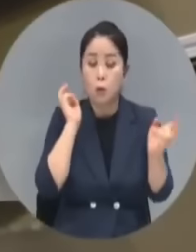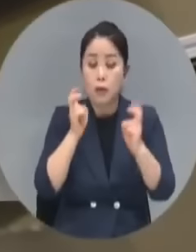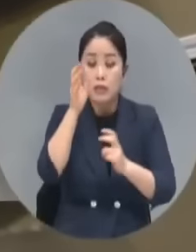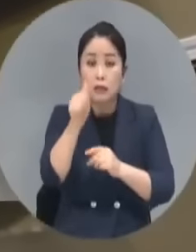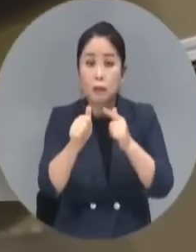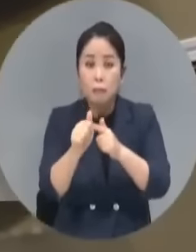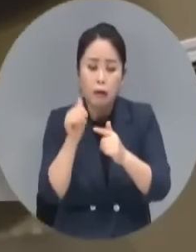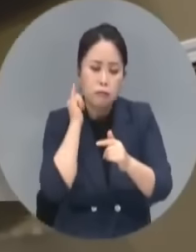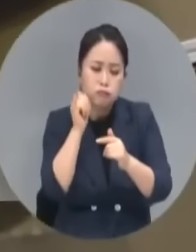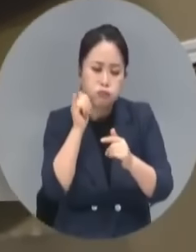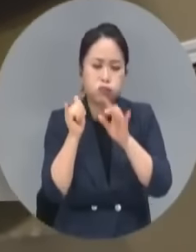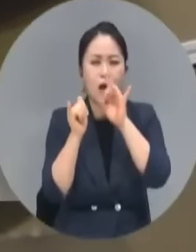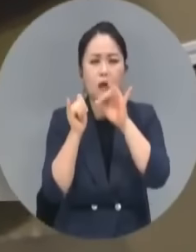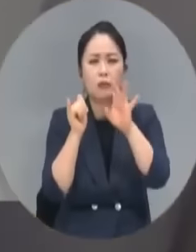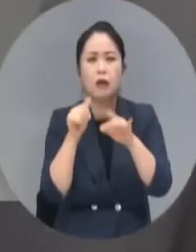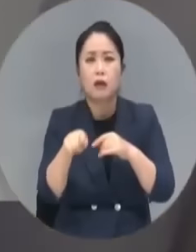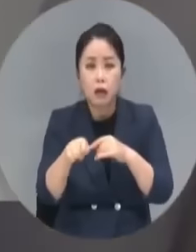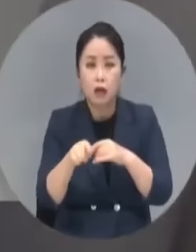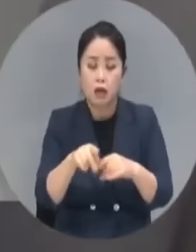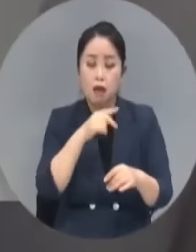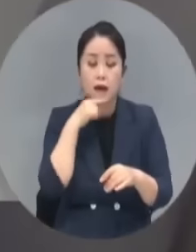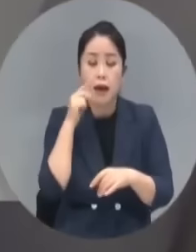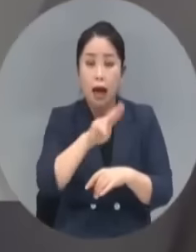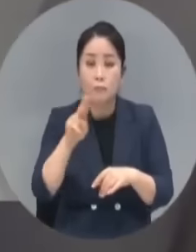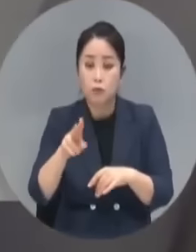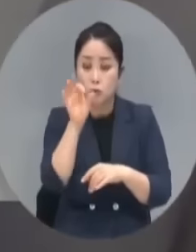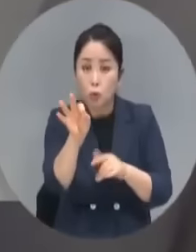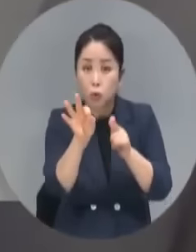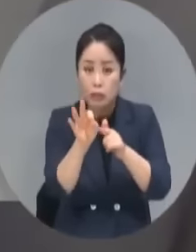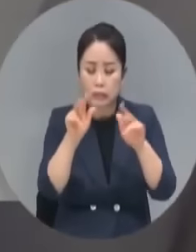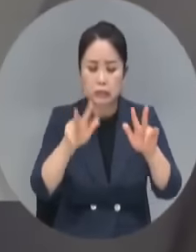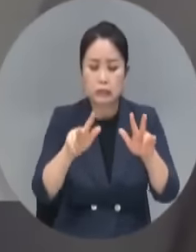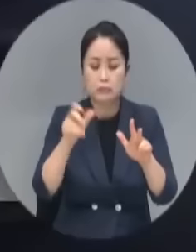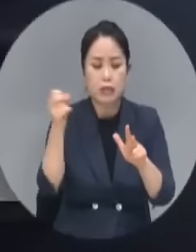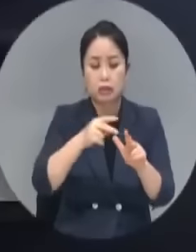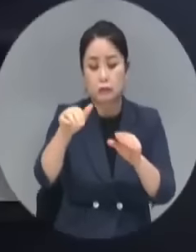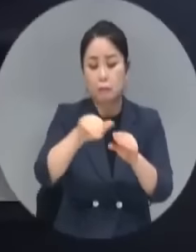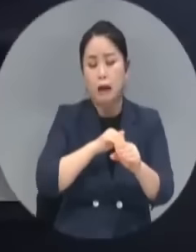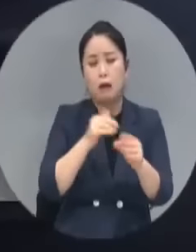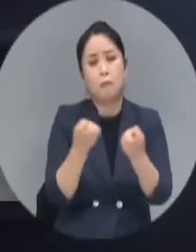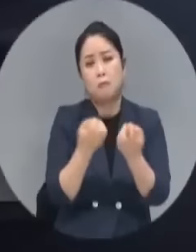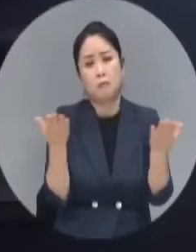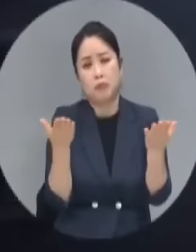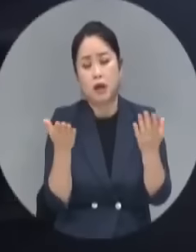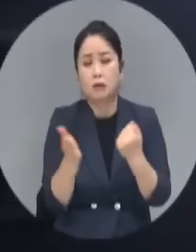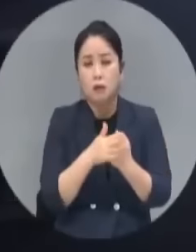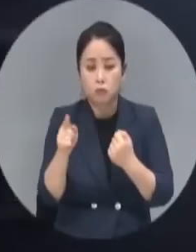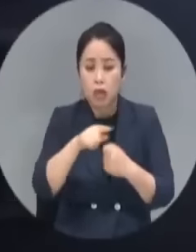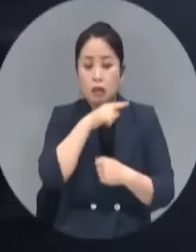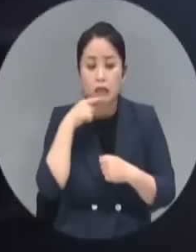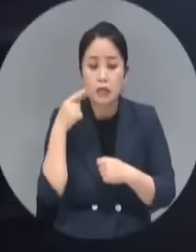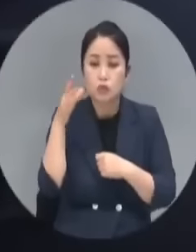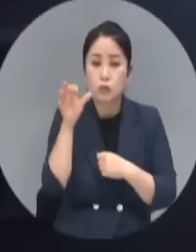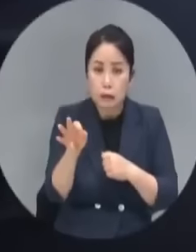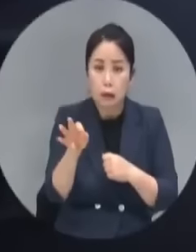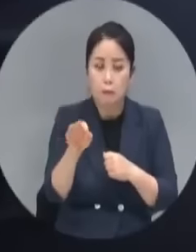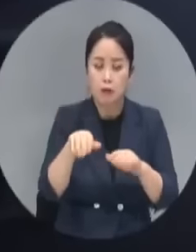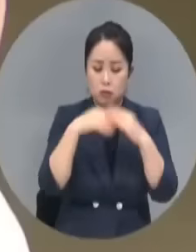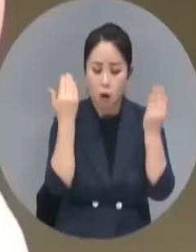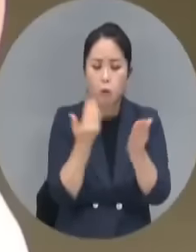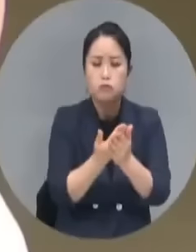연락이 두절된 상태입니다. 압류된 돈은 현재로선 다시 출금을 할 방법이 없어 대출금은 고스란히 피해자의 몫이